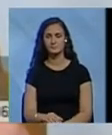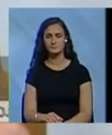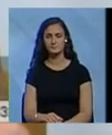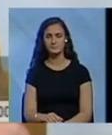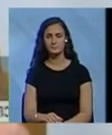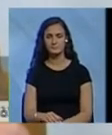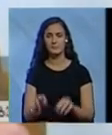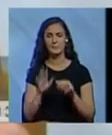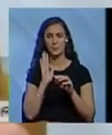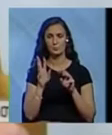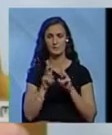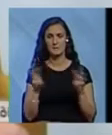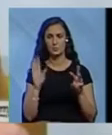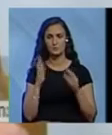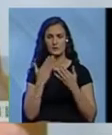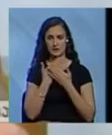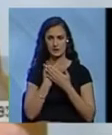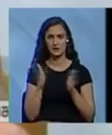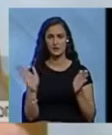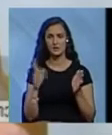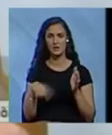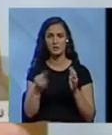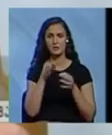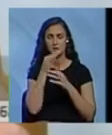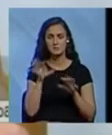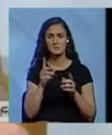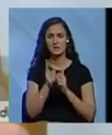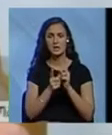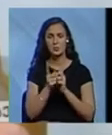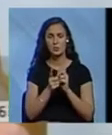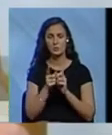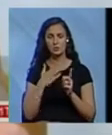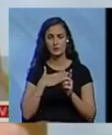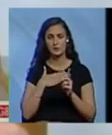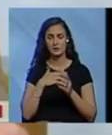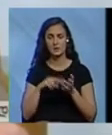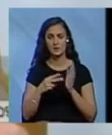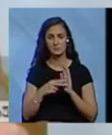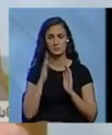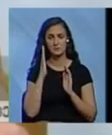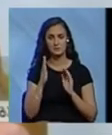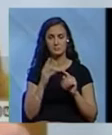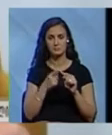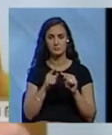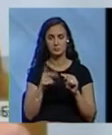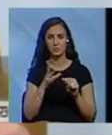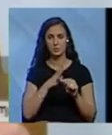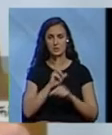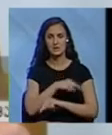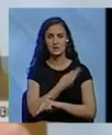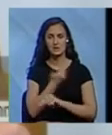სამინისტრო იქნება უფრო ღია, სწორედ იმიტომ, რომ ნებისმიერი რეფორმა, რომელიც ჩვენი მხრიდან დაიგეგმება, იქნეს